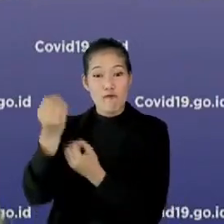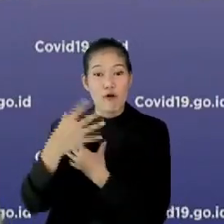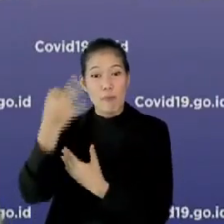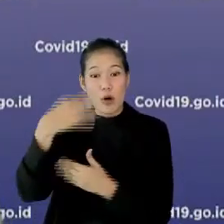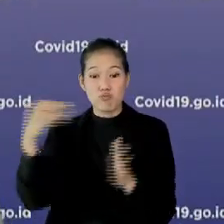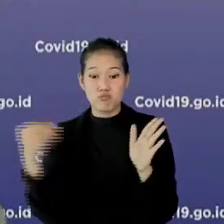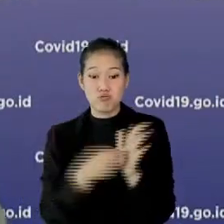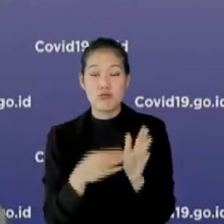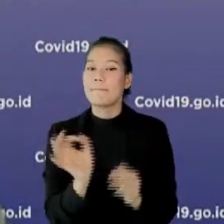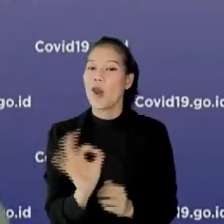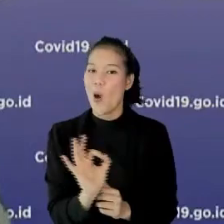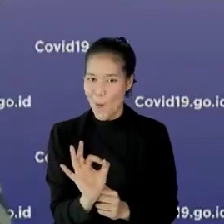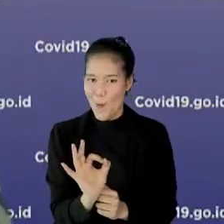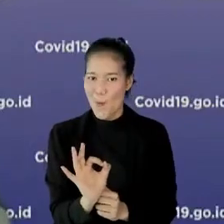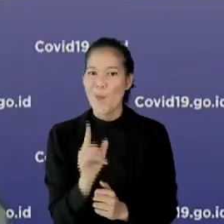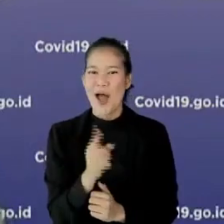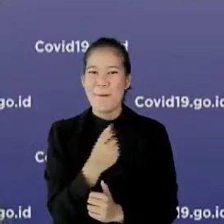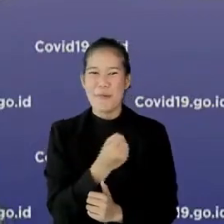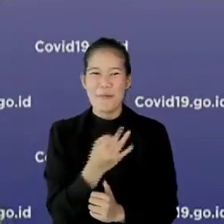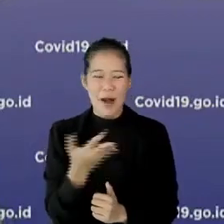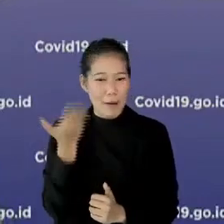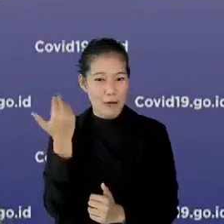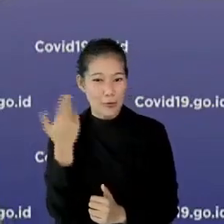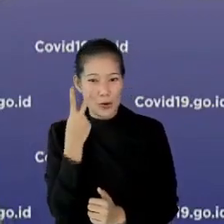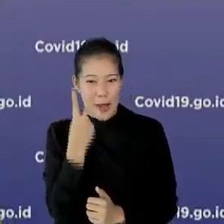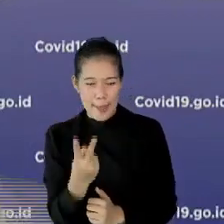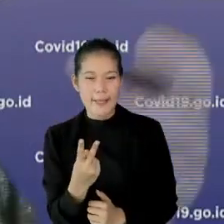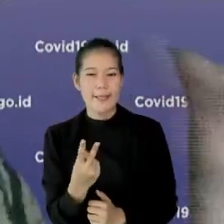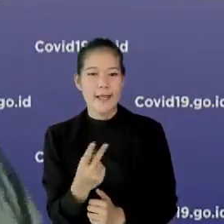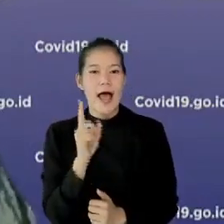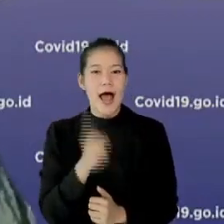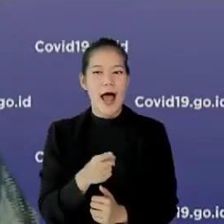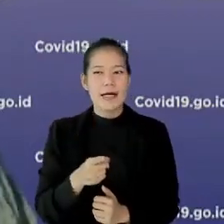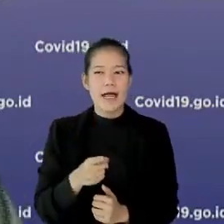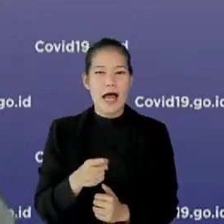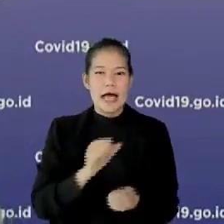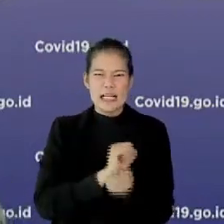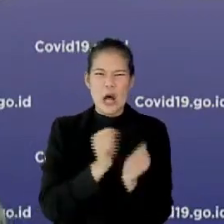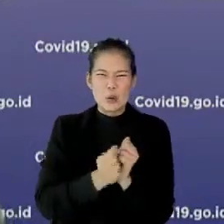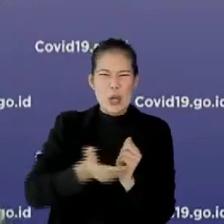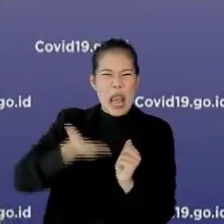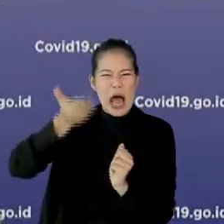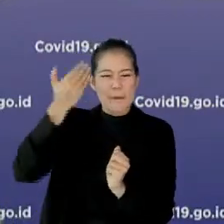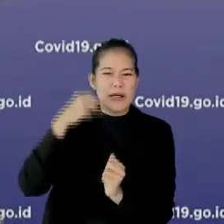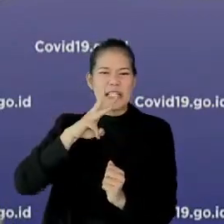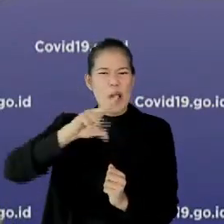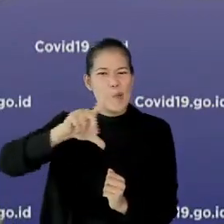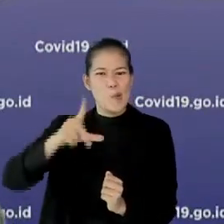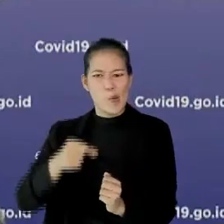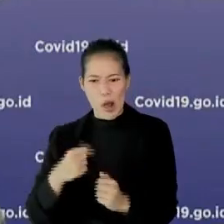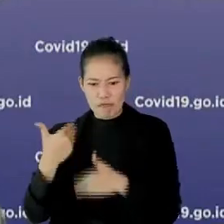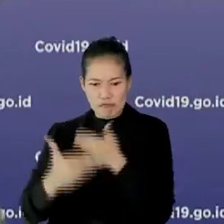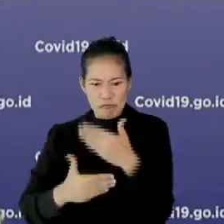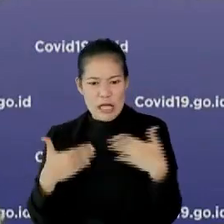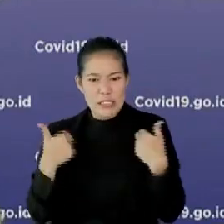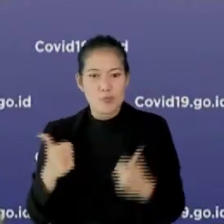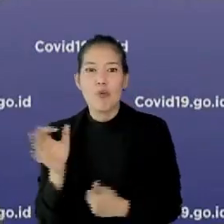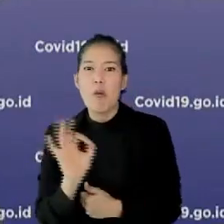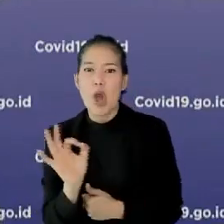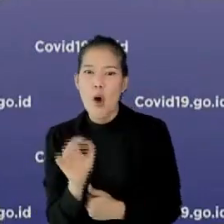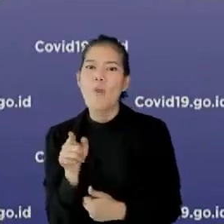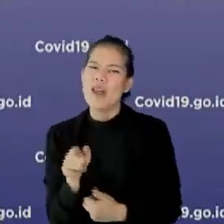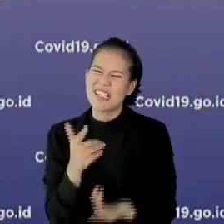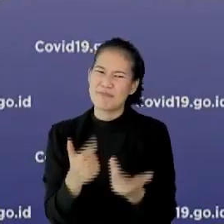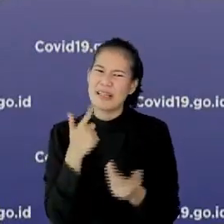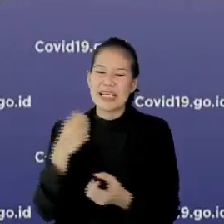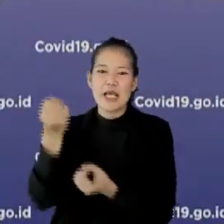sistem individual. Beberapa waktu itu juga kita temukan ada yang sudah lama sekali kasusnya, masa 3 bulan nggak sembuh-sembuh kan nggak mungkin ya. Jadi sepertinya